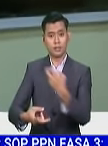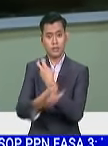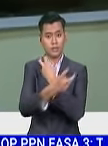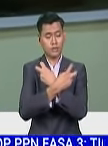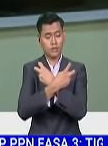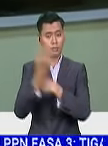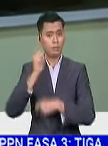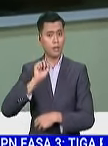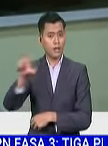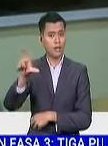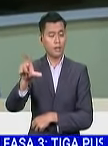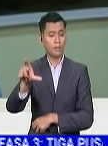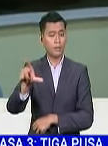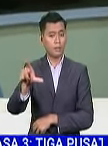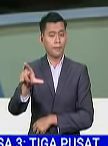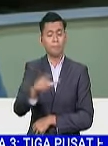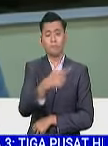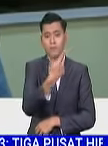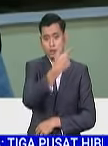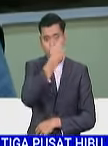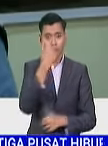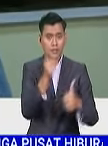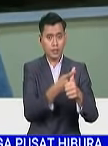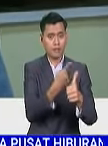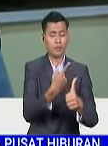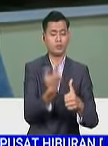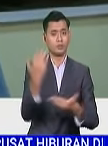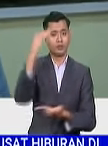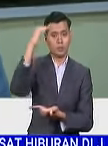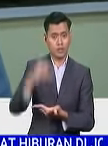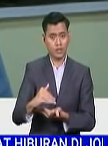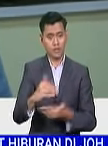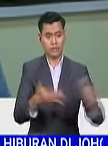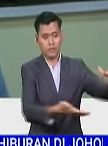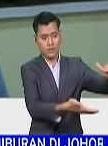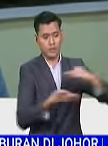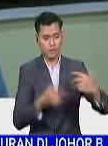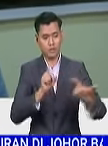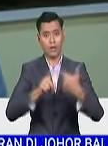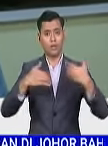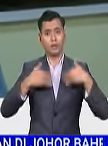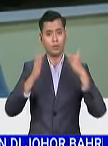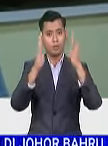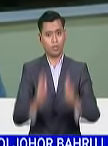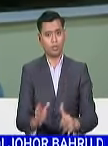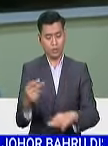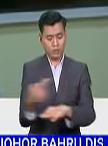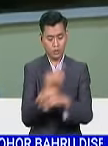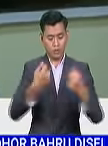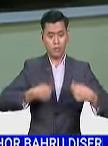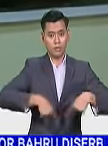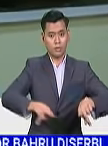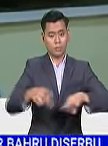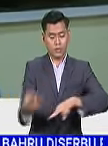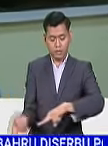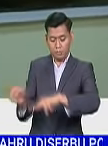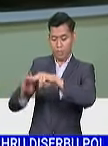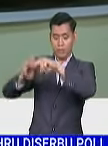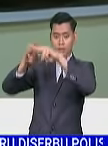sebenarnya. Satu, disebabkan kekurangan bekalan. Kedua, ada pihak-pihak tertentu mengambil kesempatan untuk